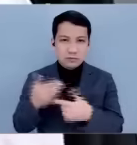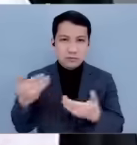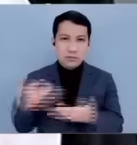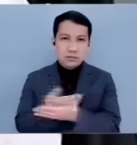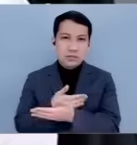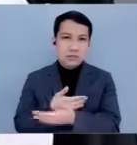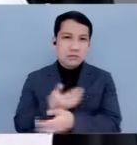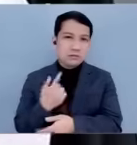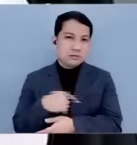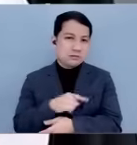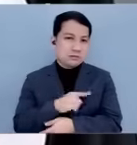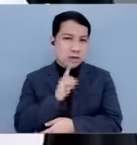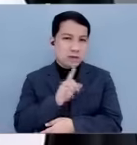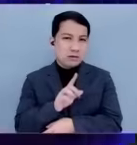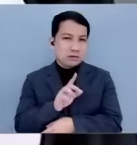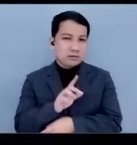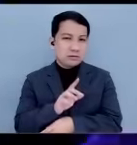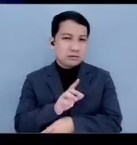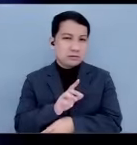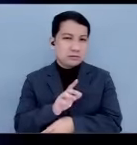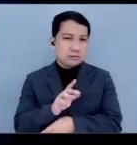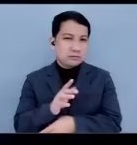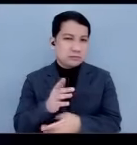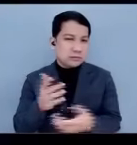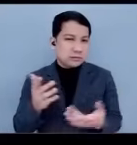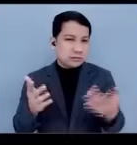parang fantasy movies.